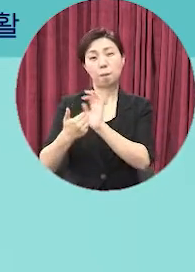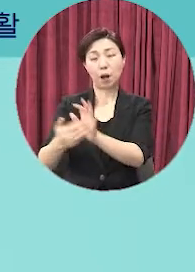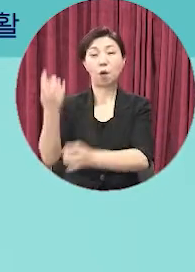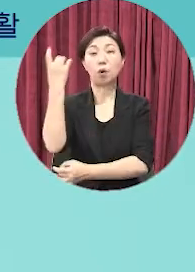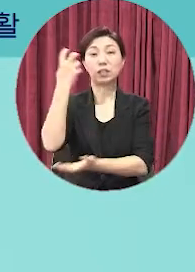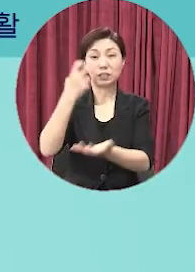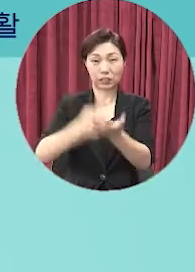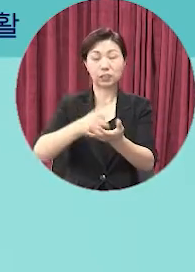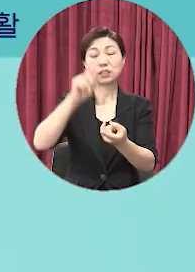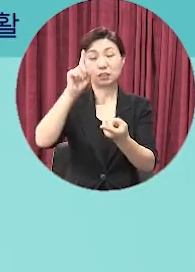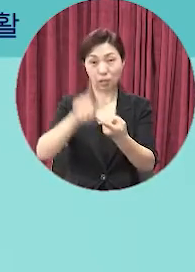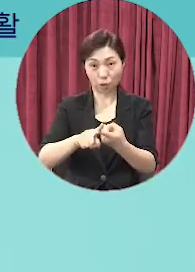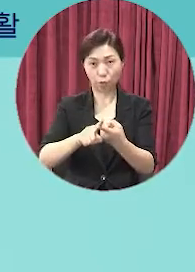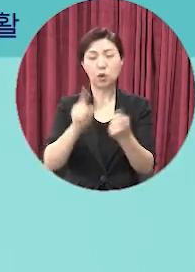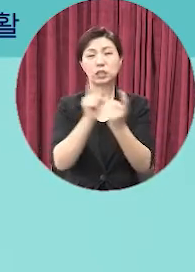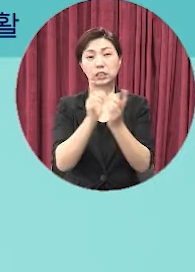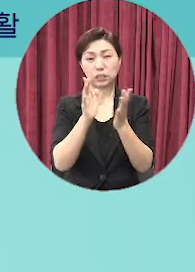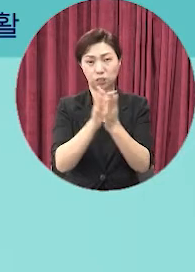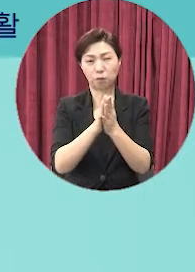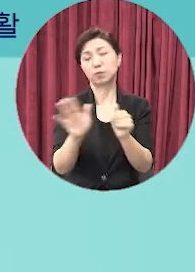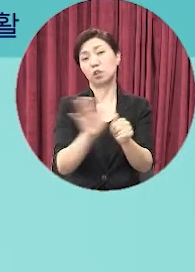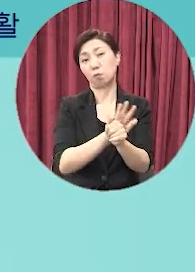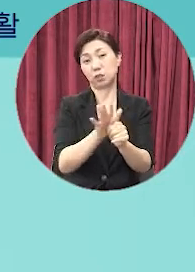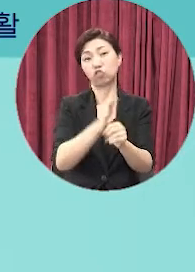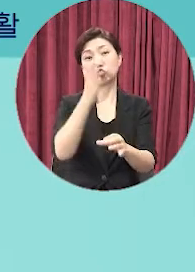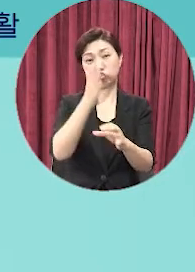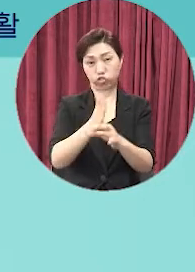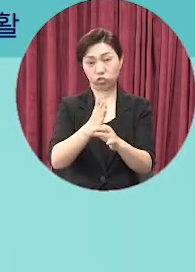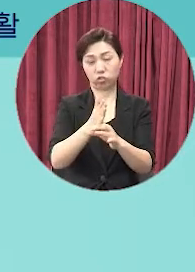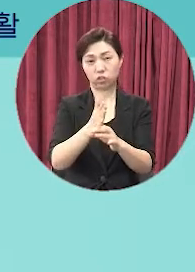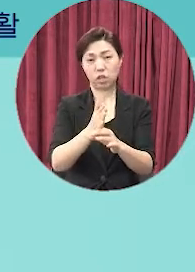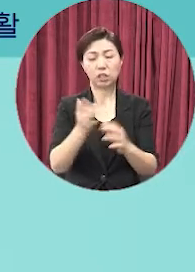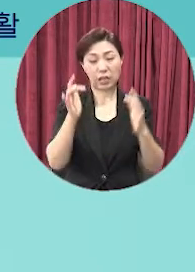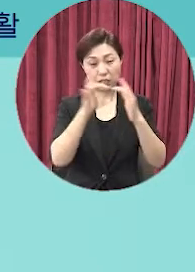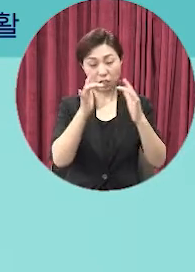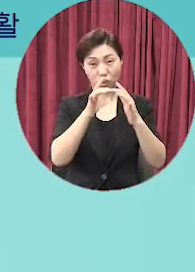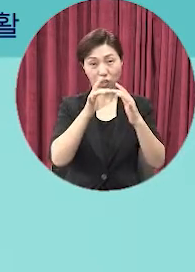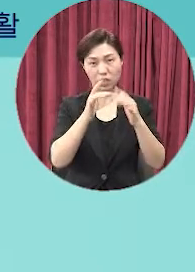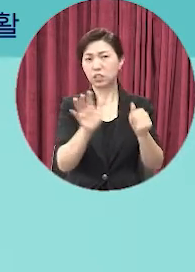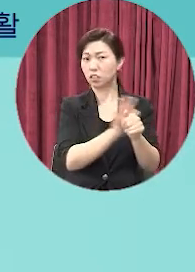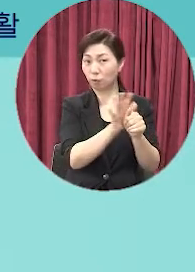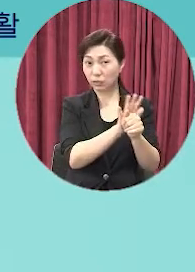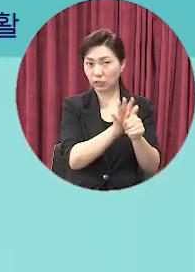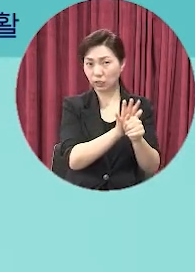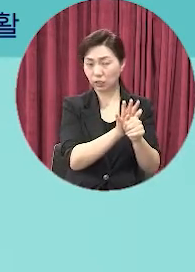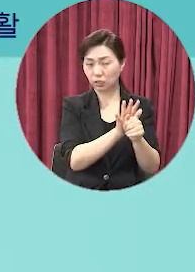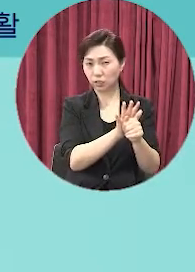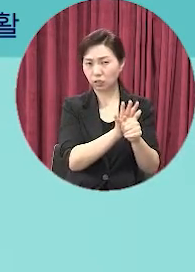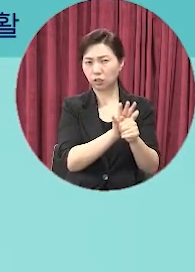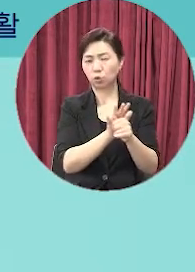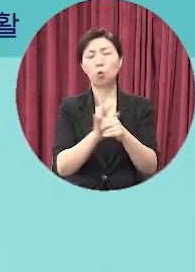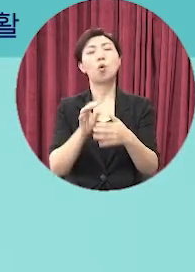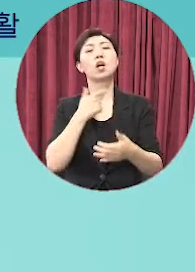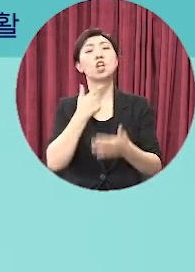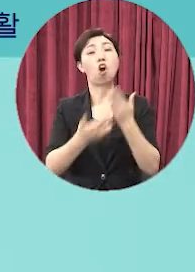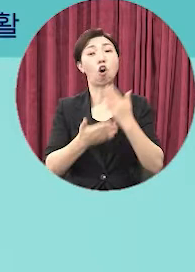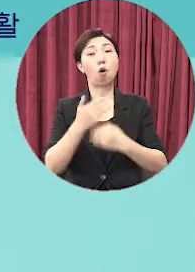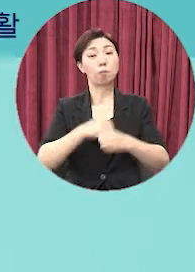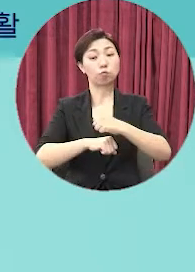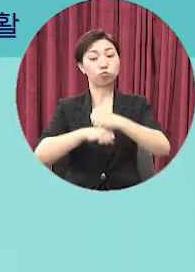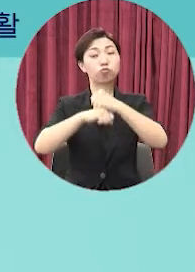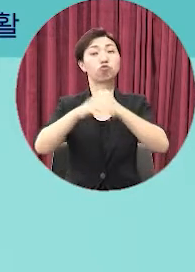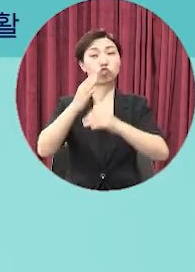서비스를 운영하고 있다고 했고요. 비대면 서비스에 대해서도 상당히 경험이 계속되고 있었습니다.